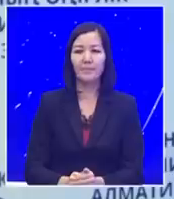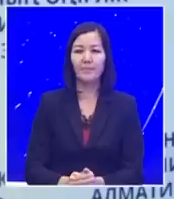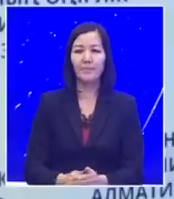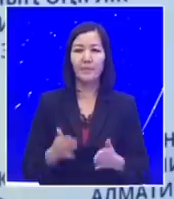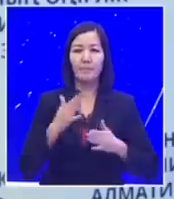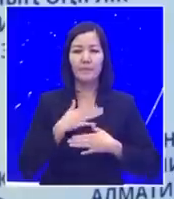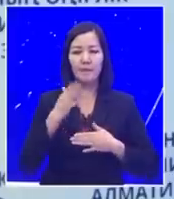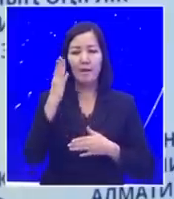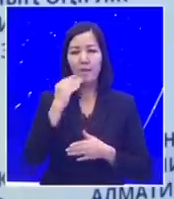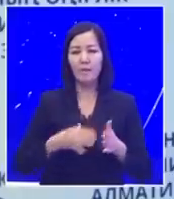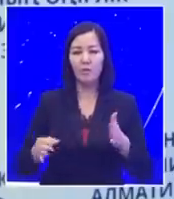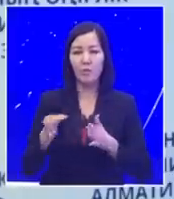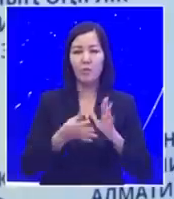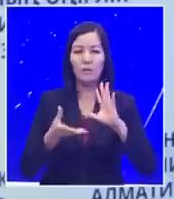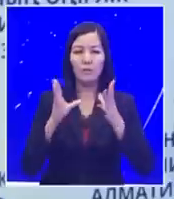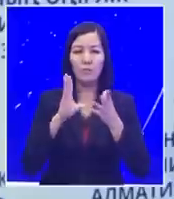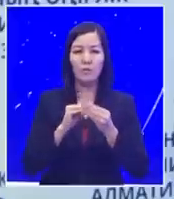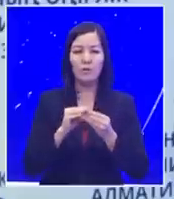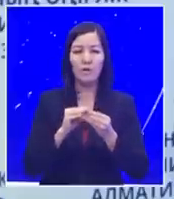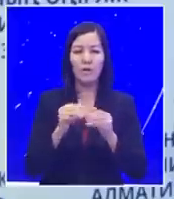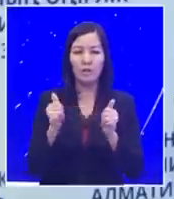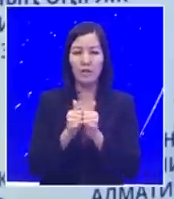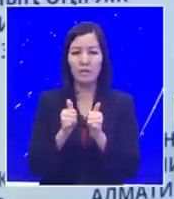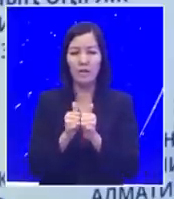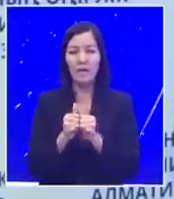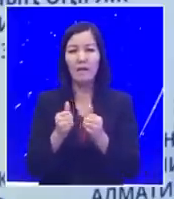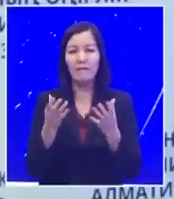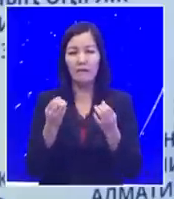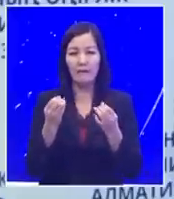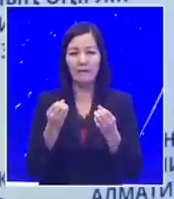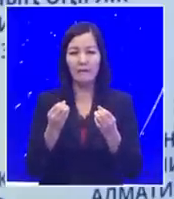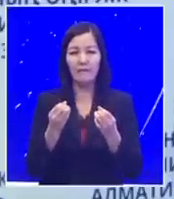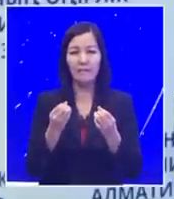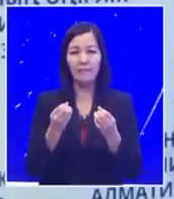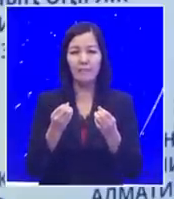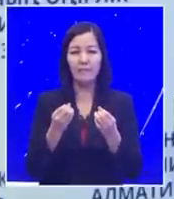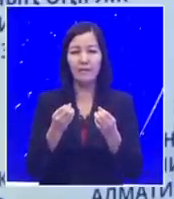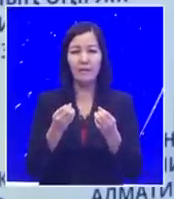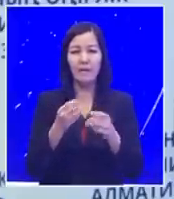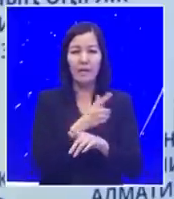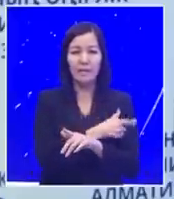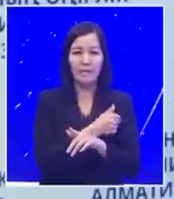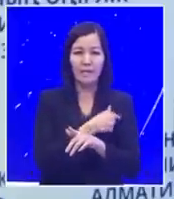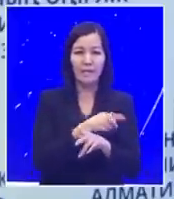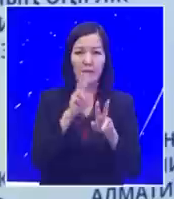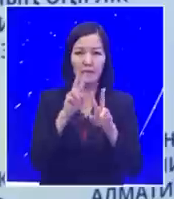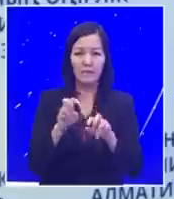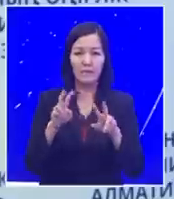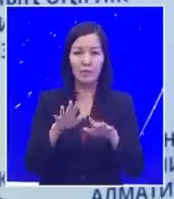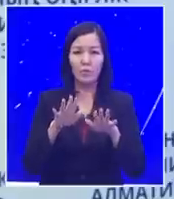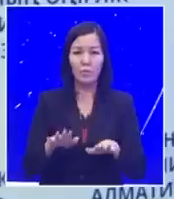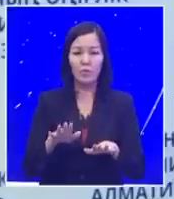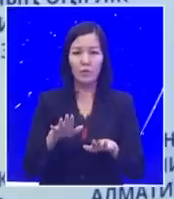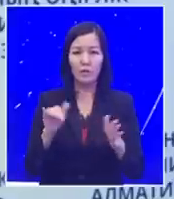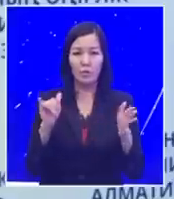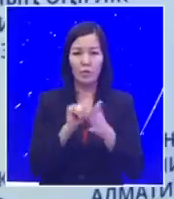Біздің Алматы облысының маңайында тағы да посттар қойылатын болады. Жамбыл облысы жағынан,